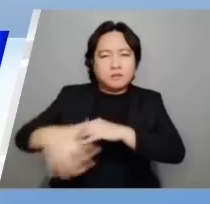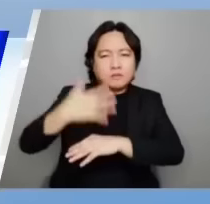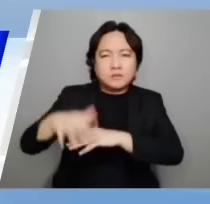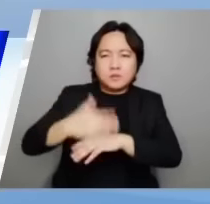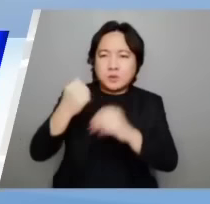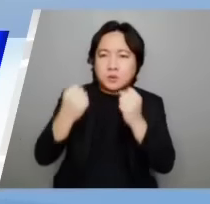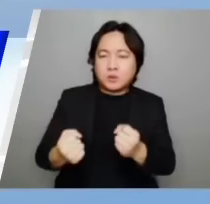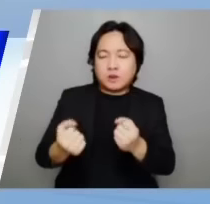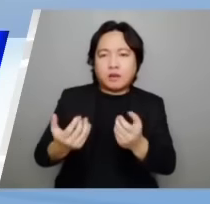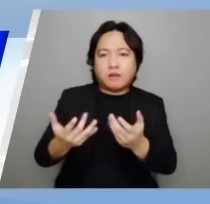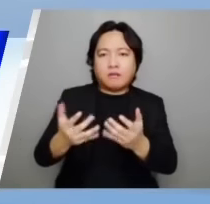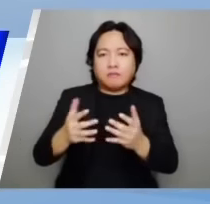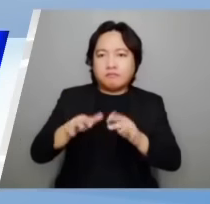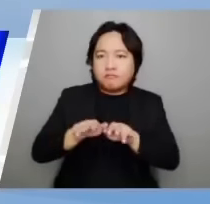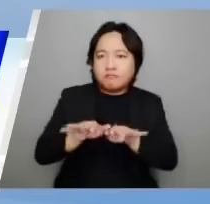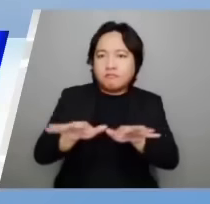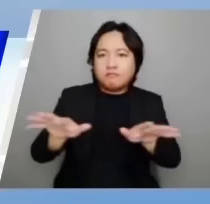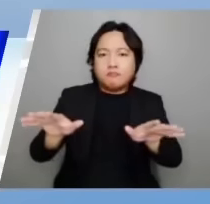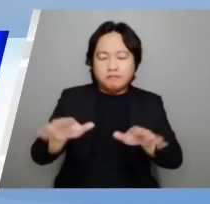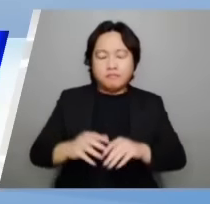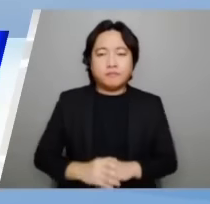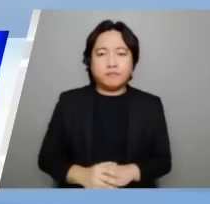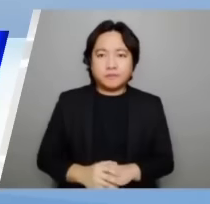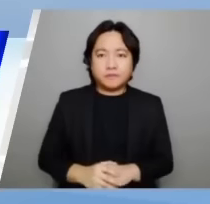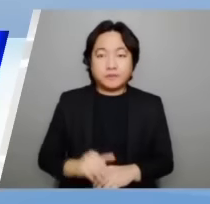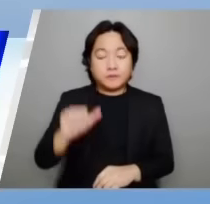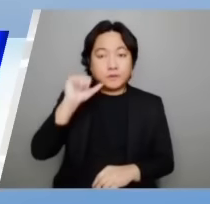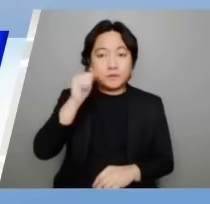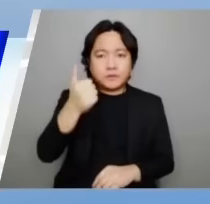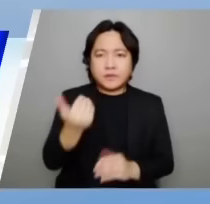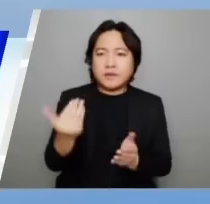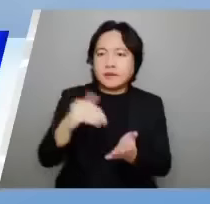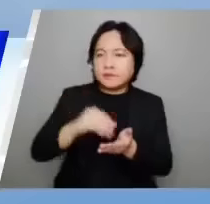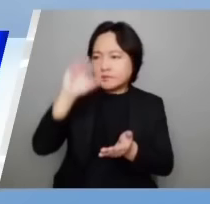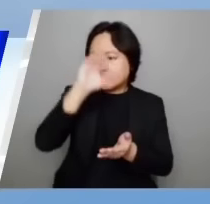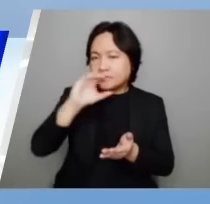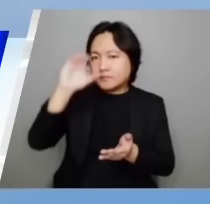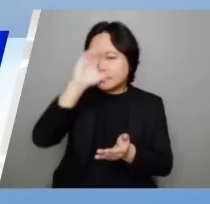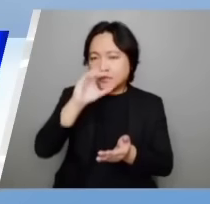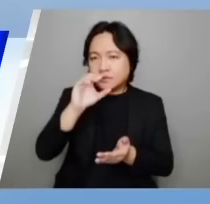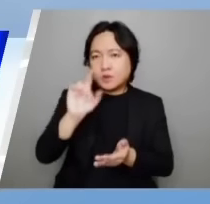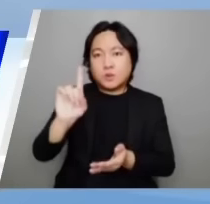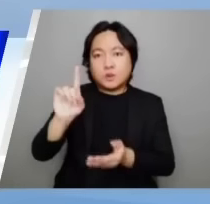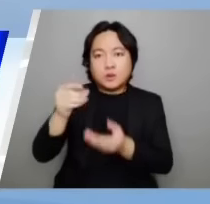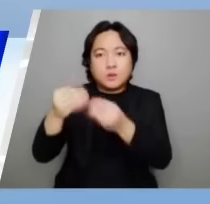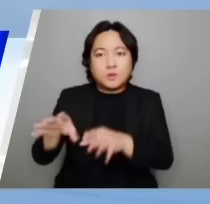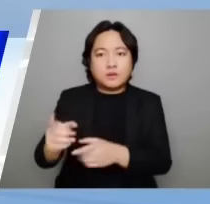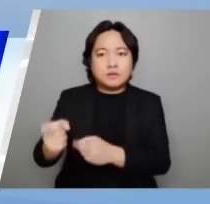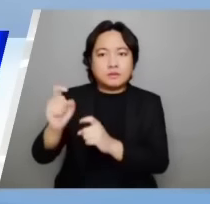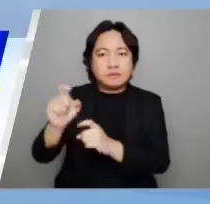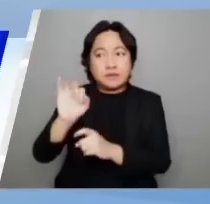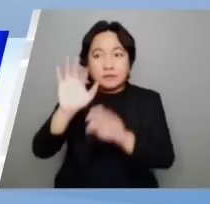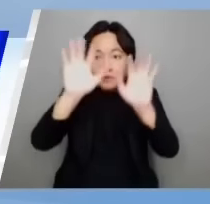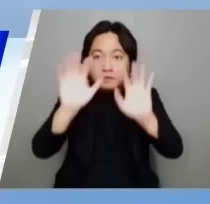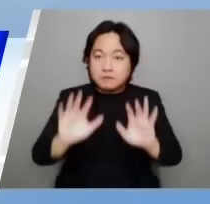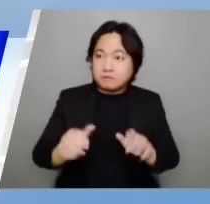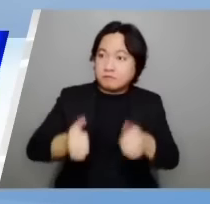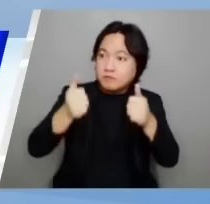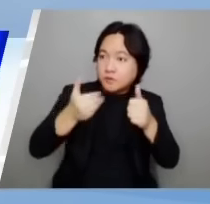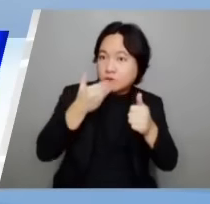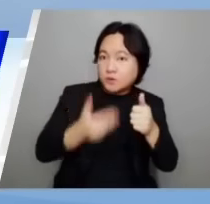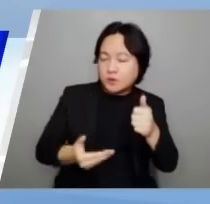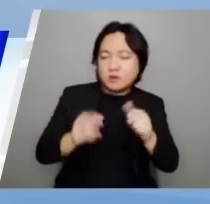nag-iwiwalay na po sila. Bukas, ipagpapatuloy daw nila ang paghahanap sa nawawalang manging isda kapag bumuti na ang panahon. Matapos maisailalim